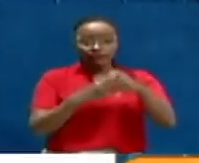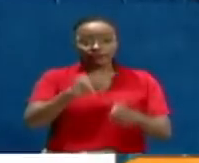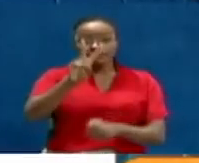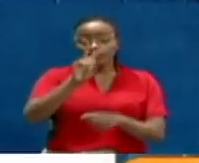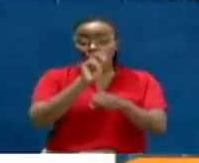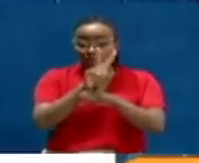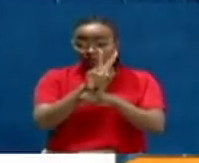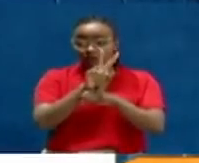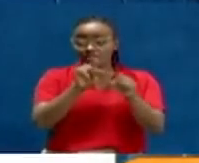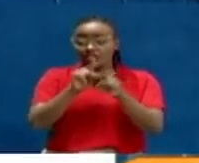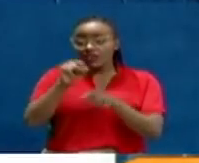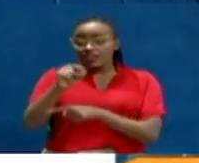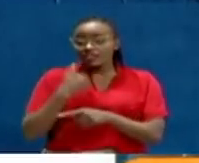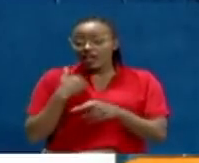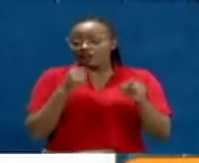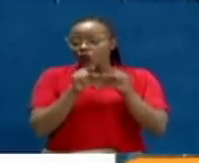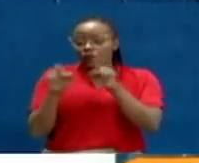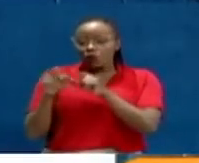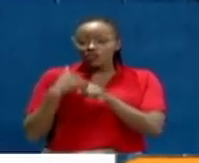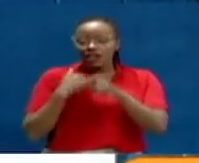1,812. Idadi hii ikiwa sawa na